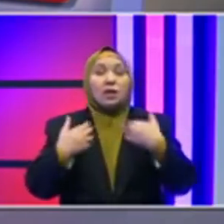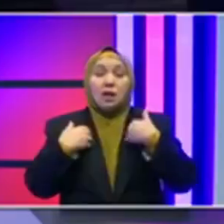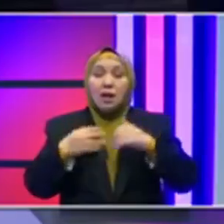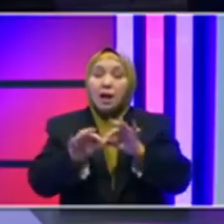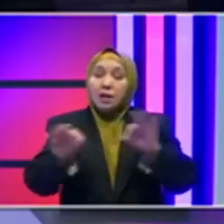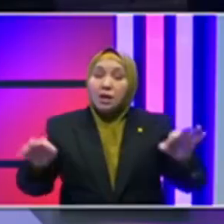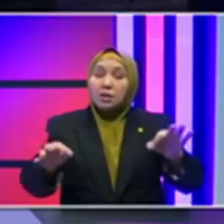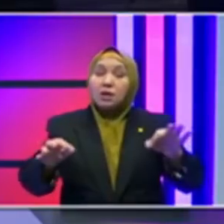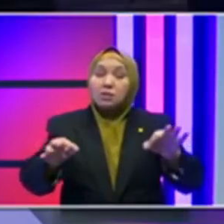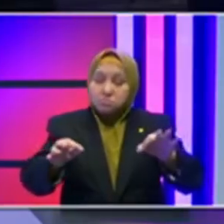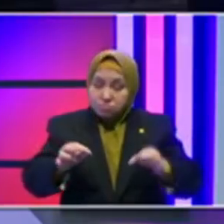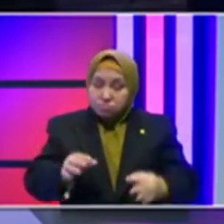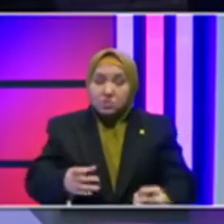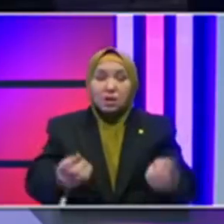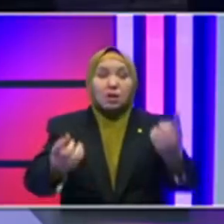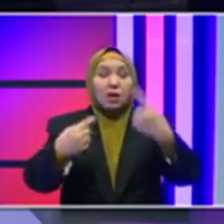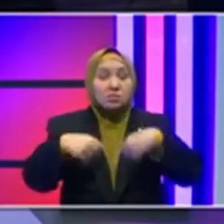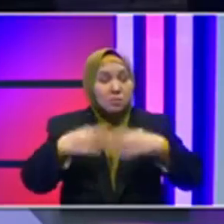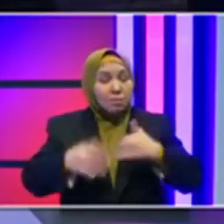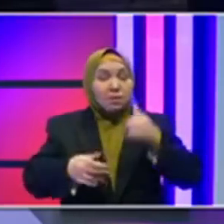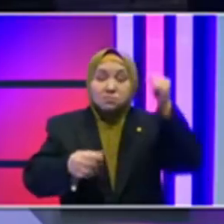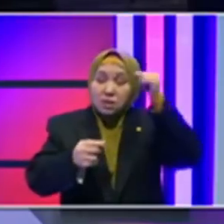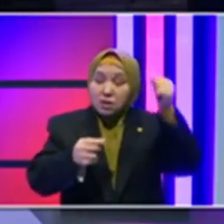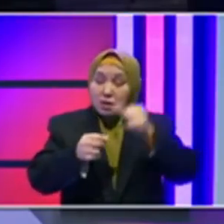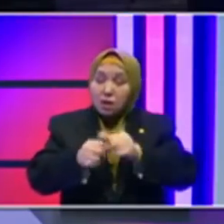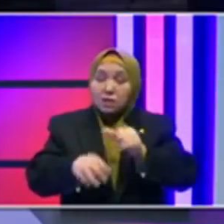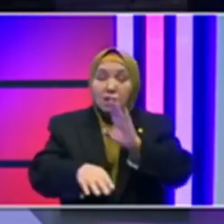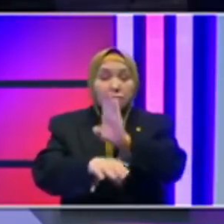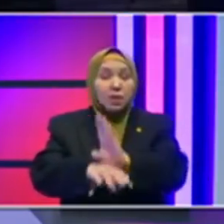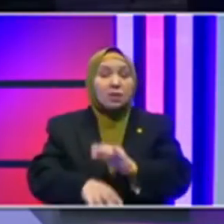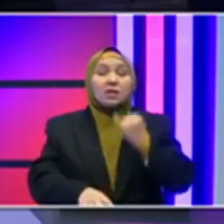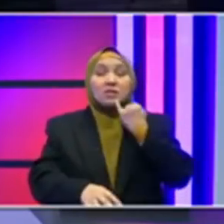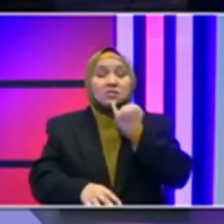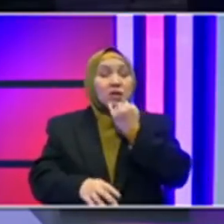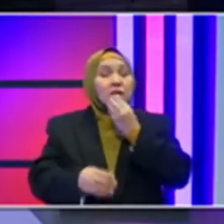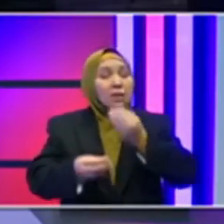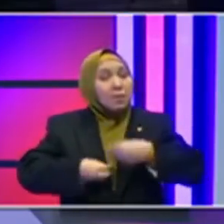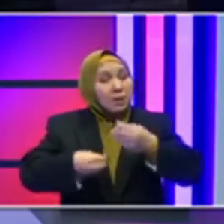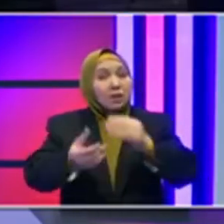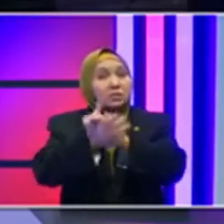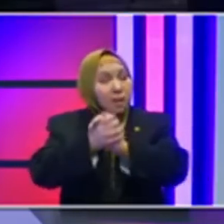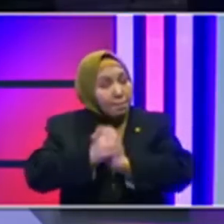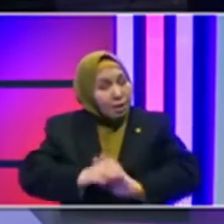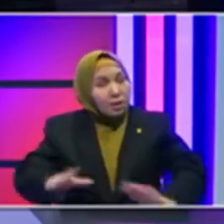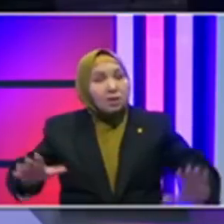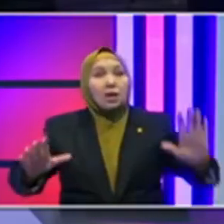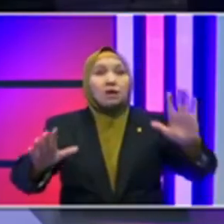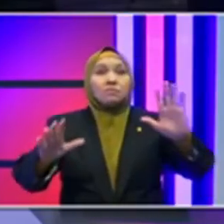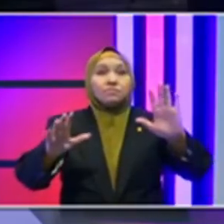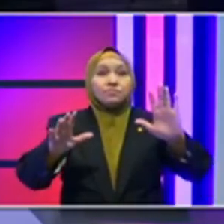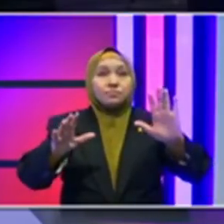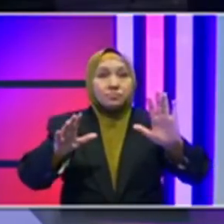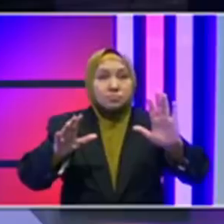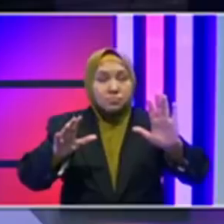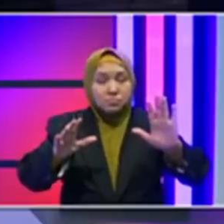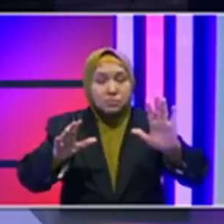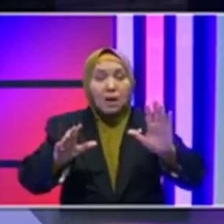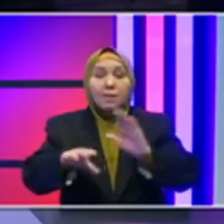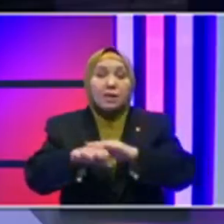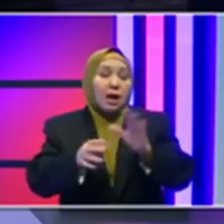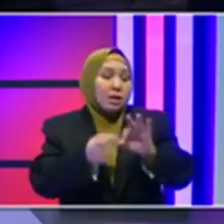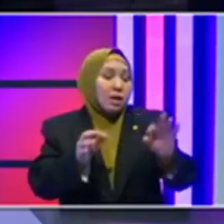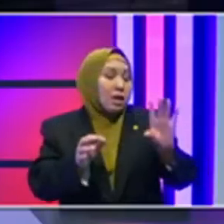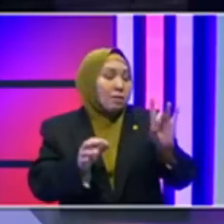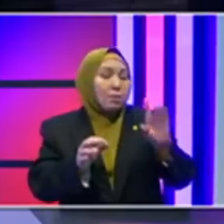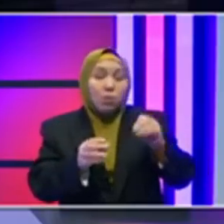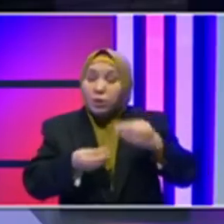hadir selepas diingatkan pada Bani Israil bahwa mereka diberikan keselamatan diselamatkan anjaynakum pada ayat 80 dan kemudian